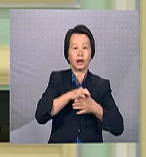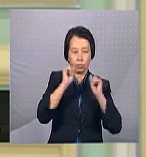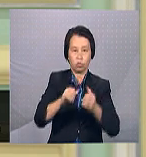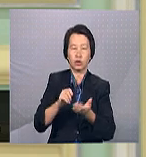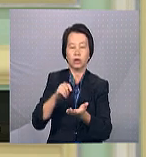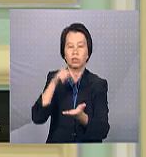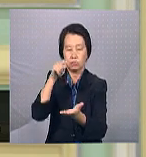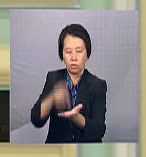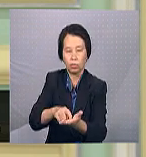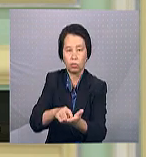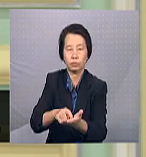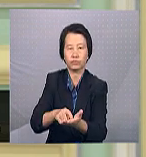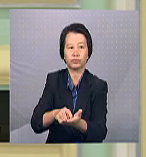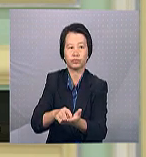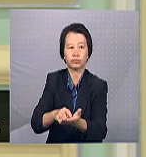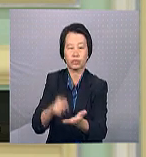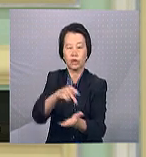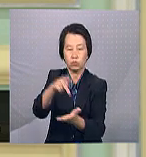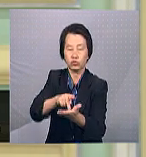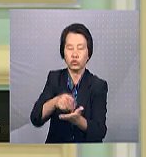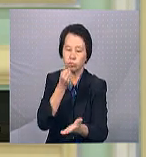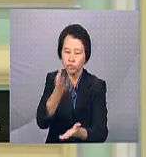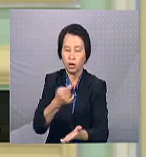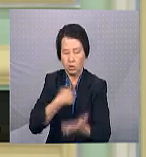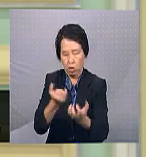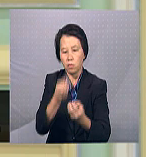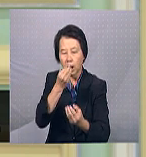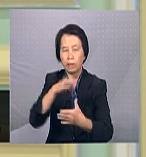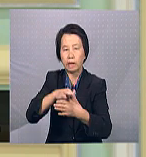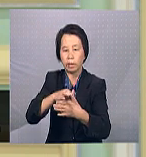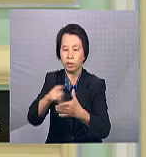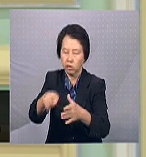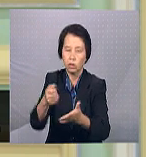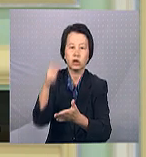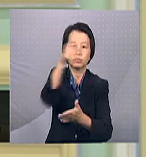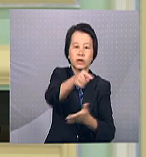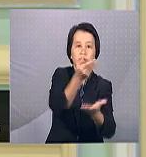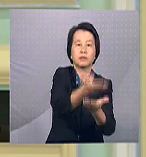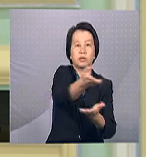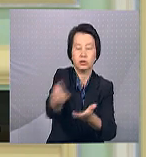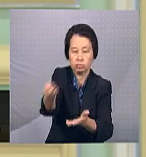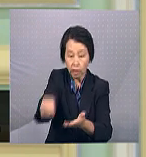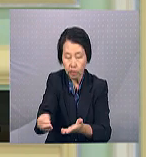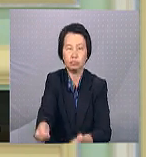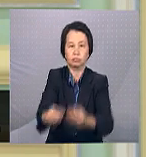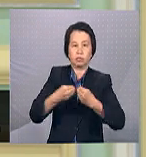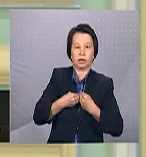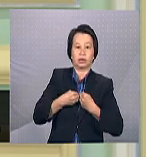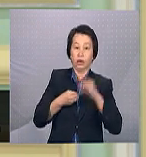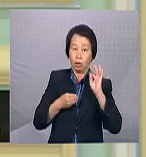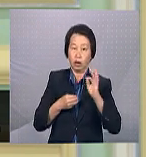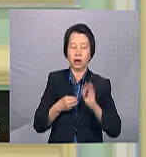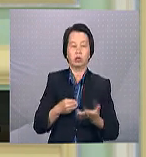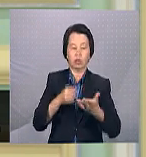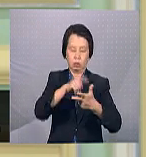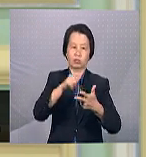order daripada pusat tersebut yang diwujudkan di kawasan tersebut untuk dibantu oleh